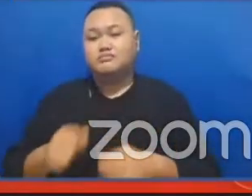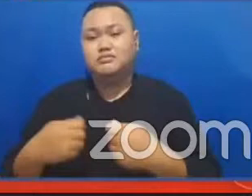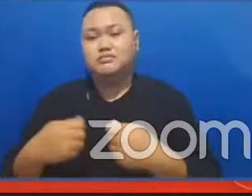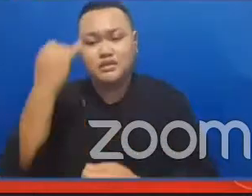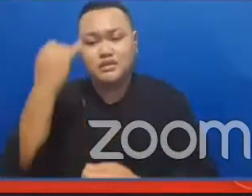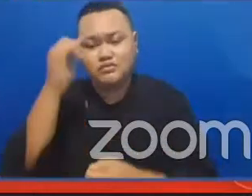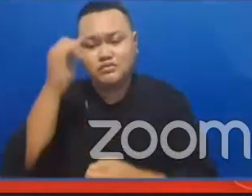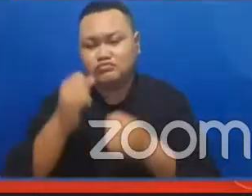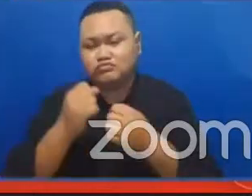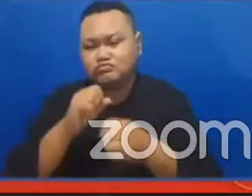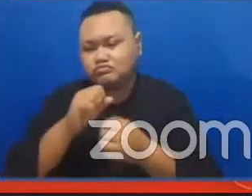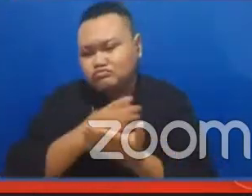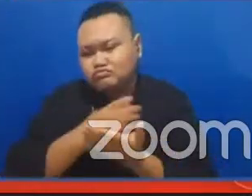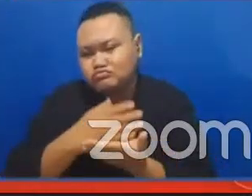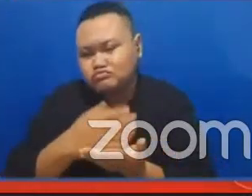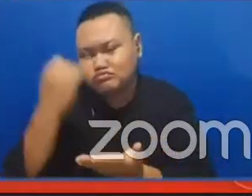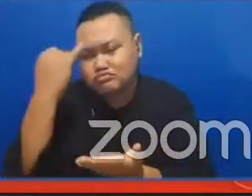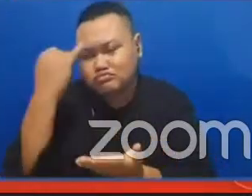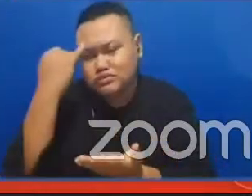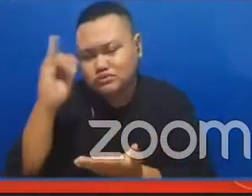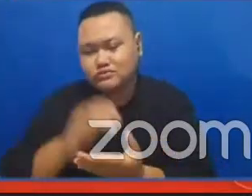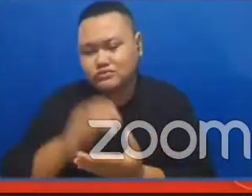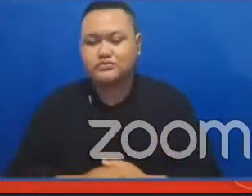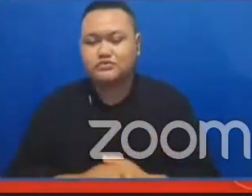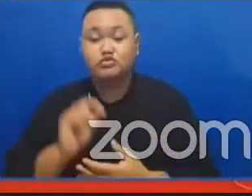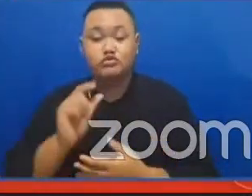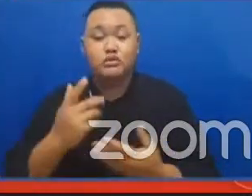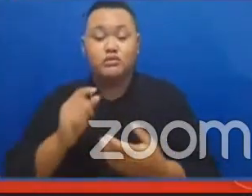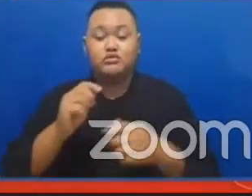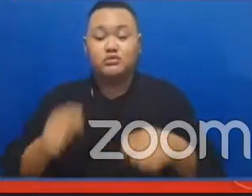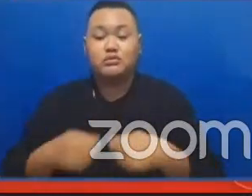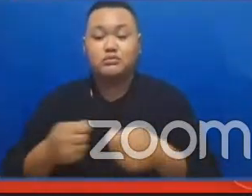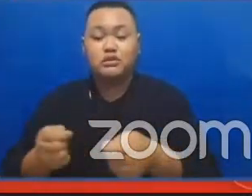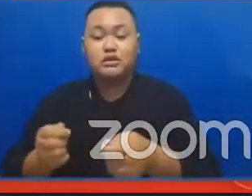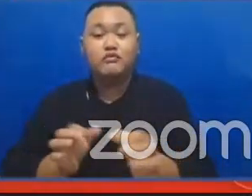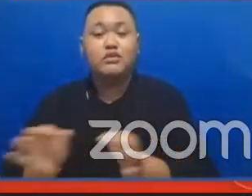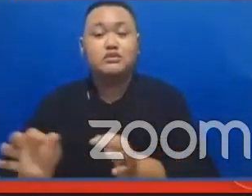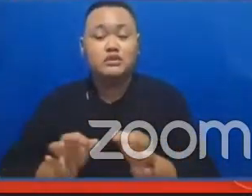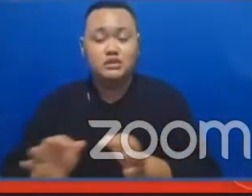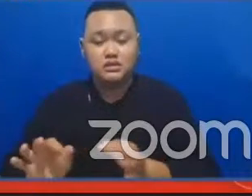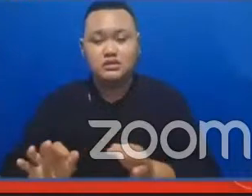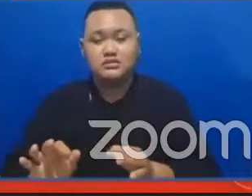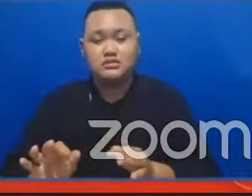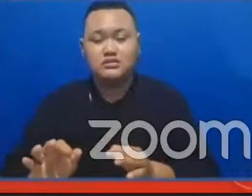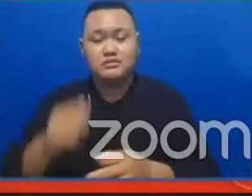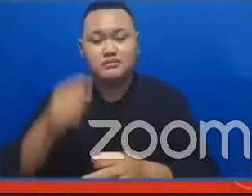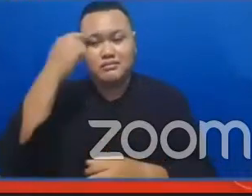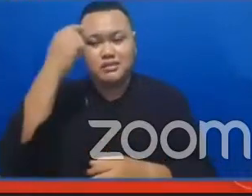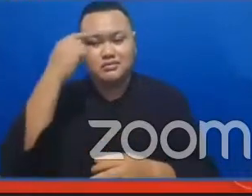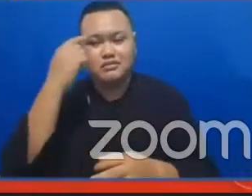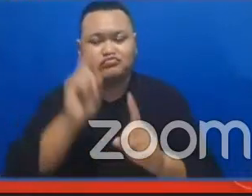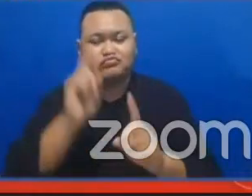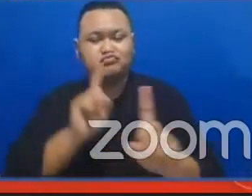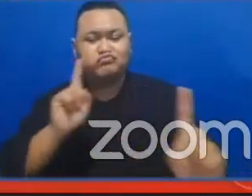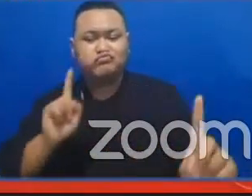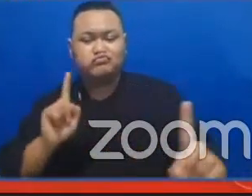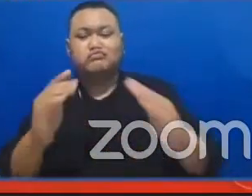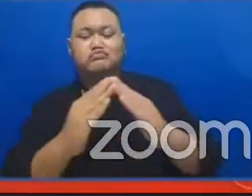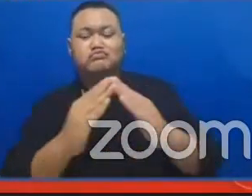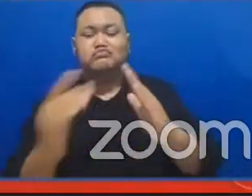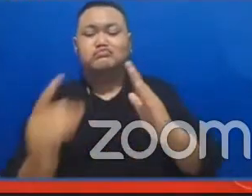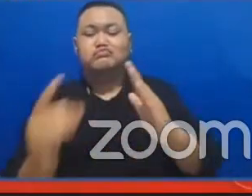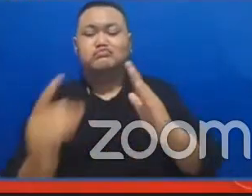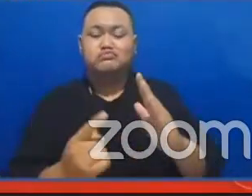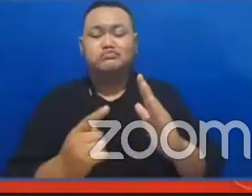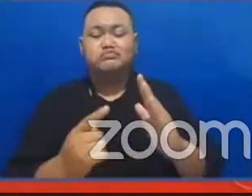ilmunya, pengalamannya dalam memfasilitasi belajar jarak jauh,